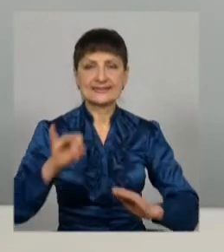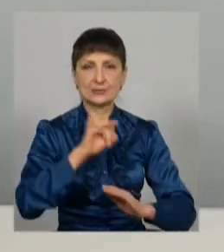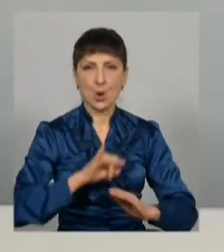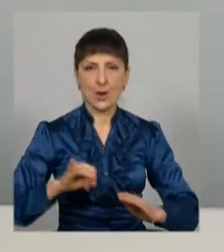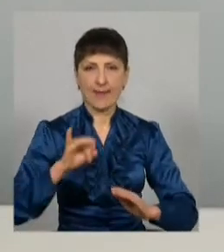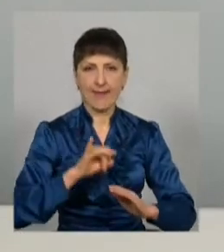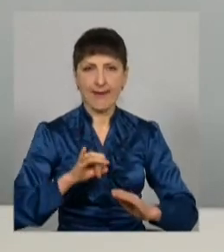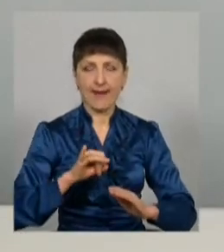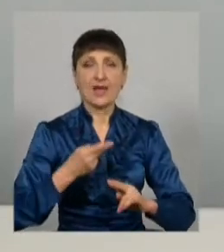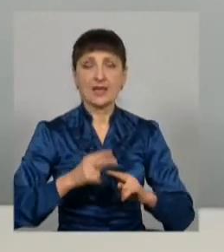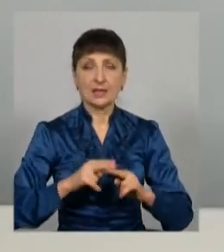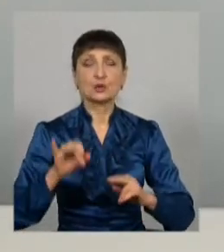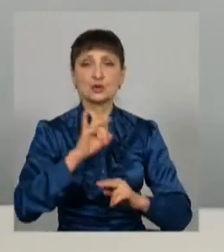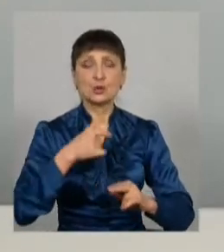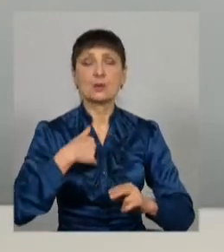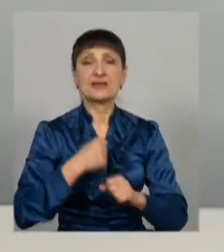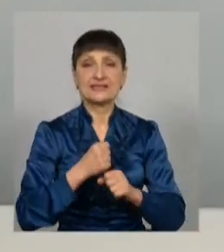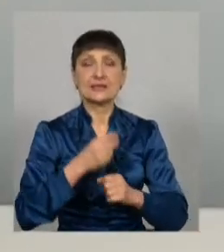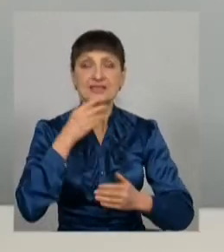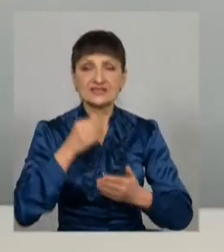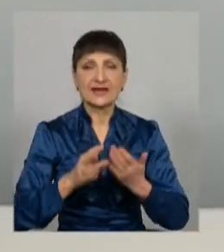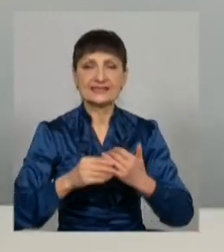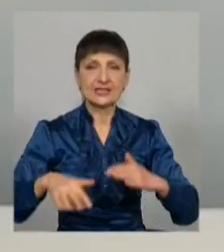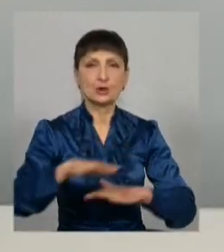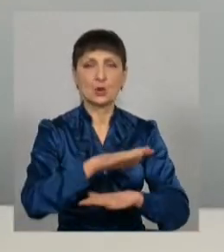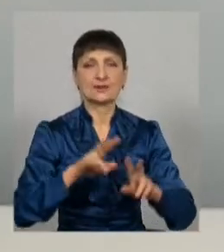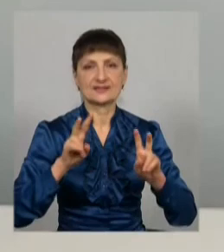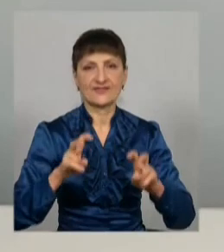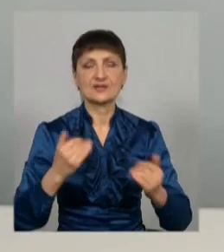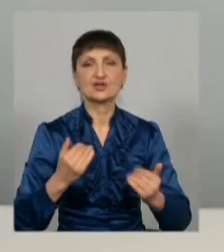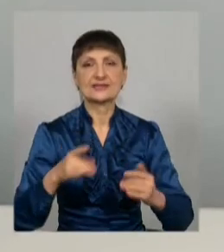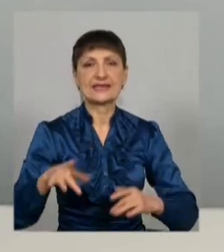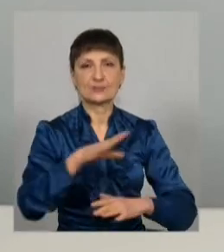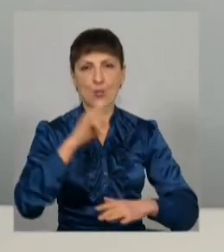эту историю мы творили на той территории, которая сегодня называется Республика Казахстан.